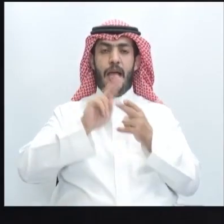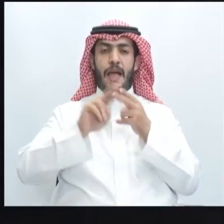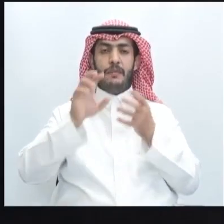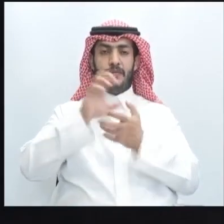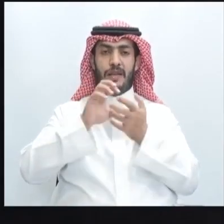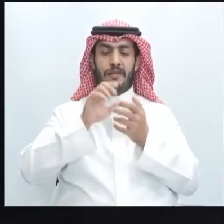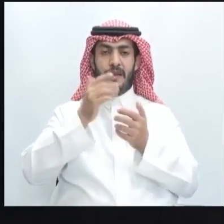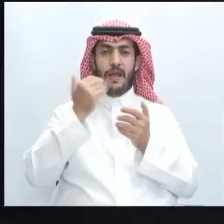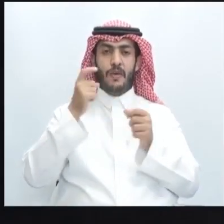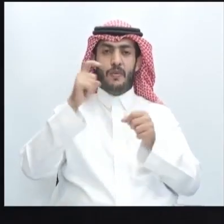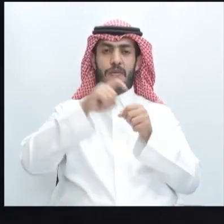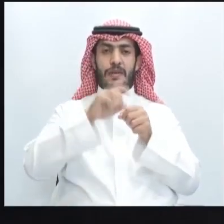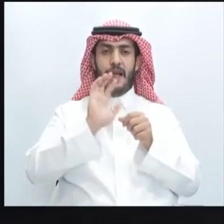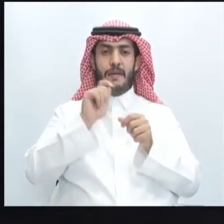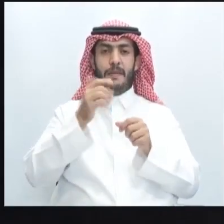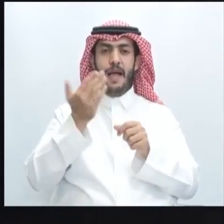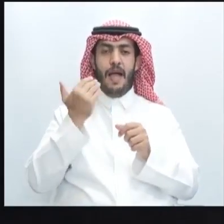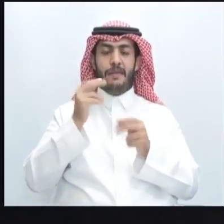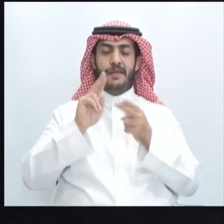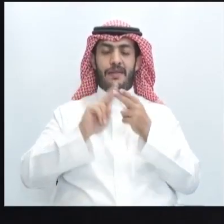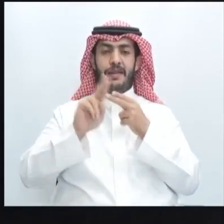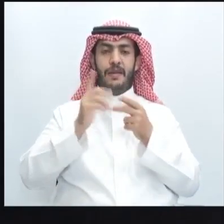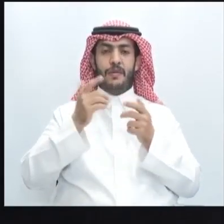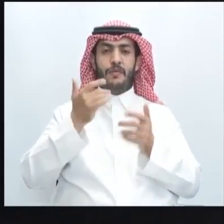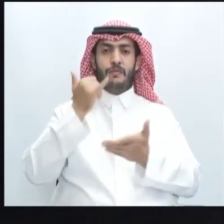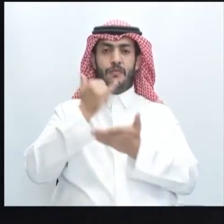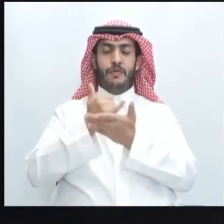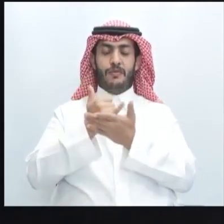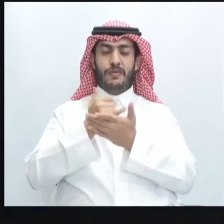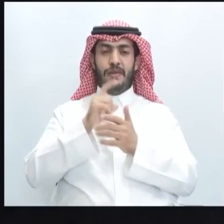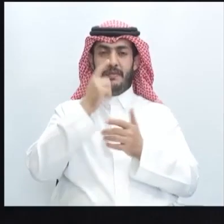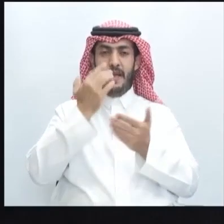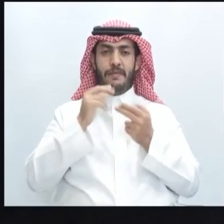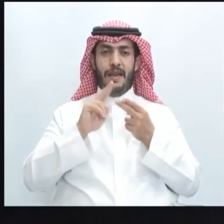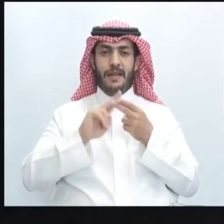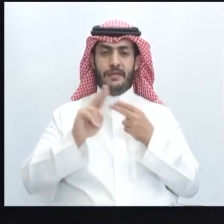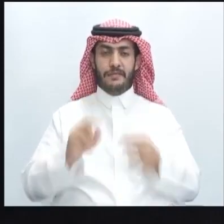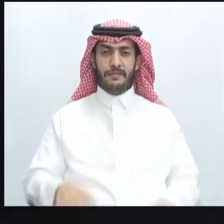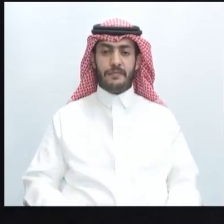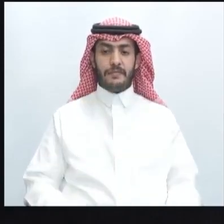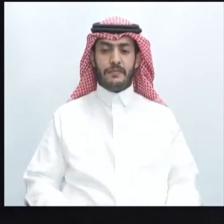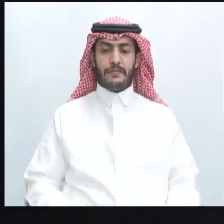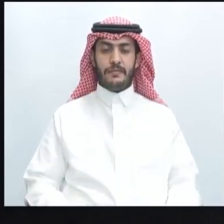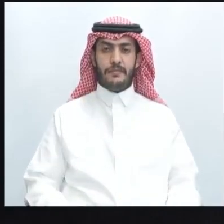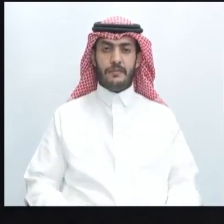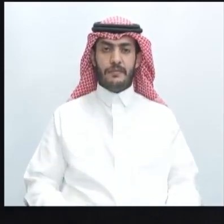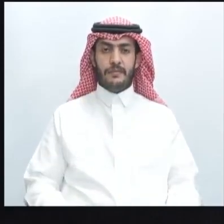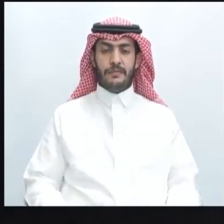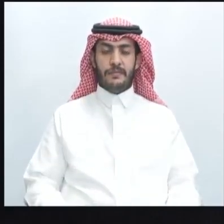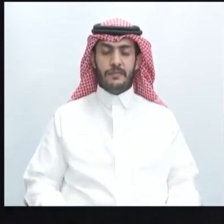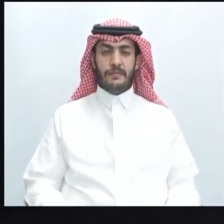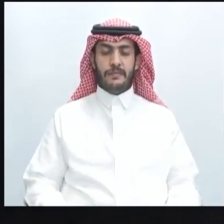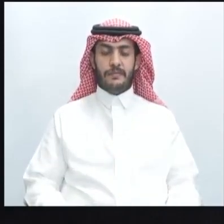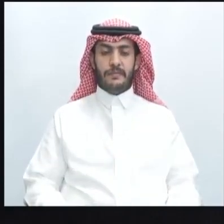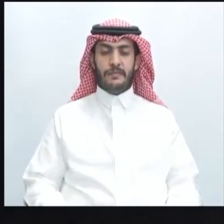قبل الوصول الى القاضي او الحاكم الذي الذي يحكم فيما